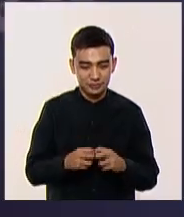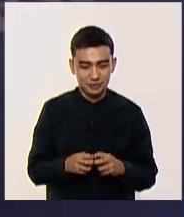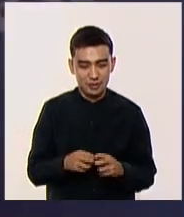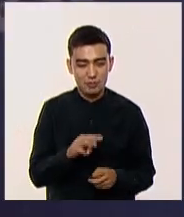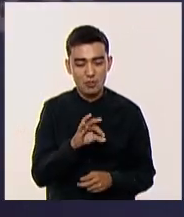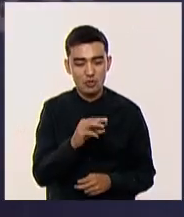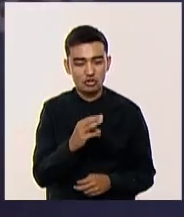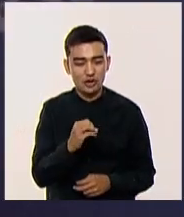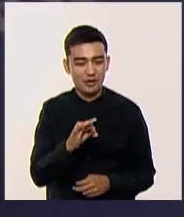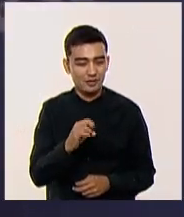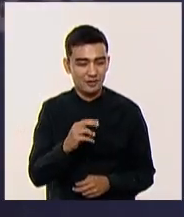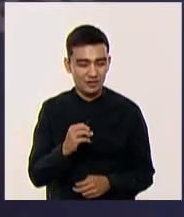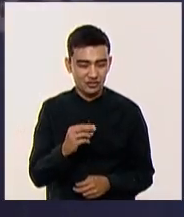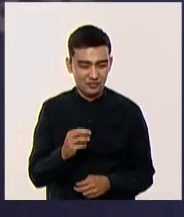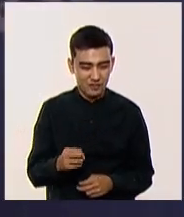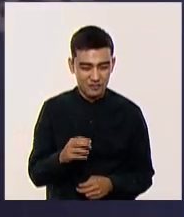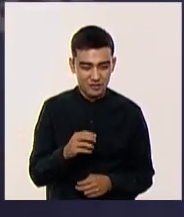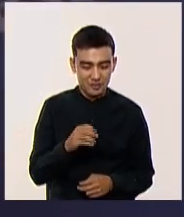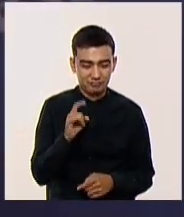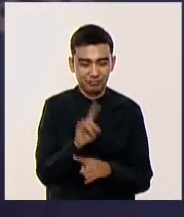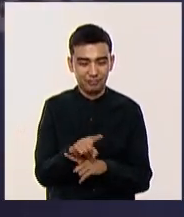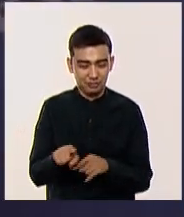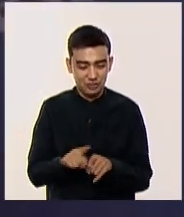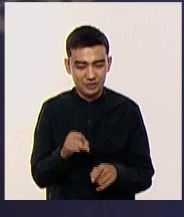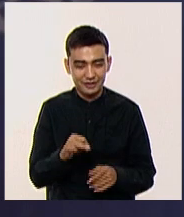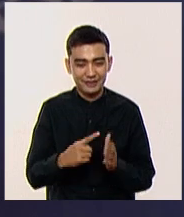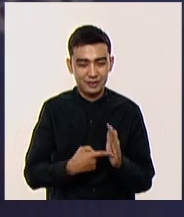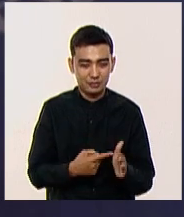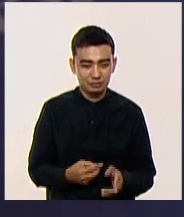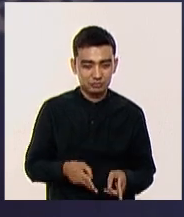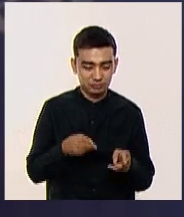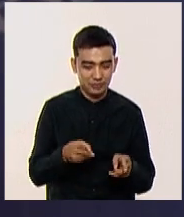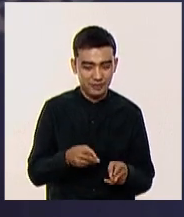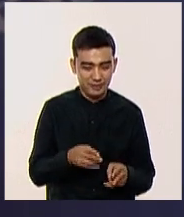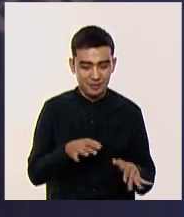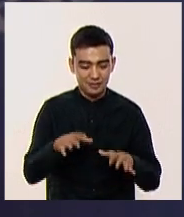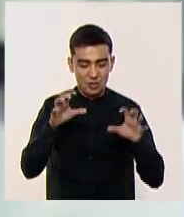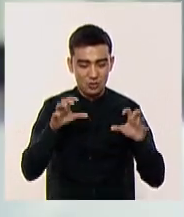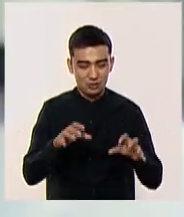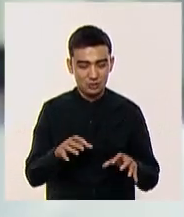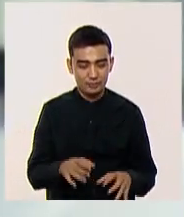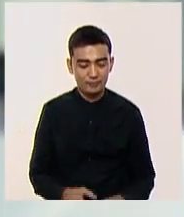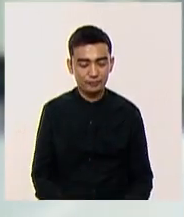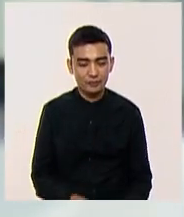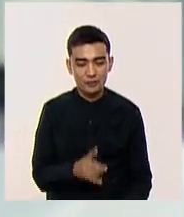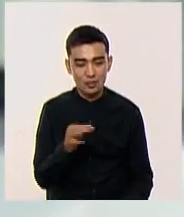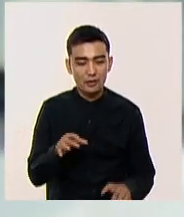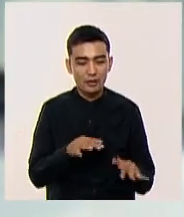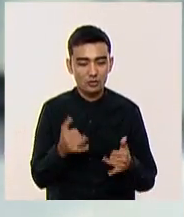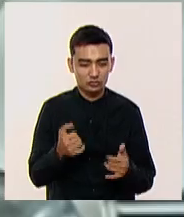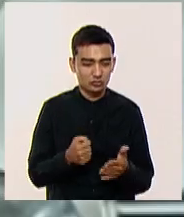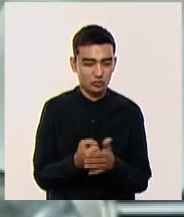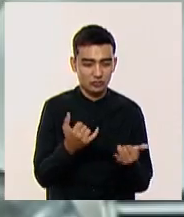мошенничества. Следствие проводится при строгом соответствии с требованиями уголовно-процессуального законодательства. Пока дело до сих пор